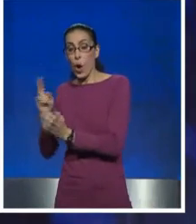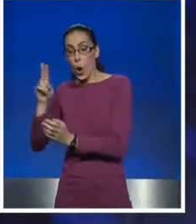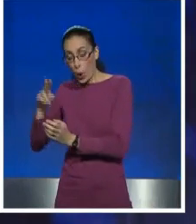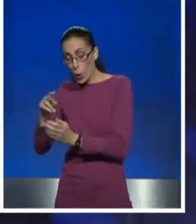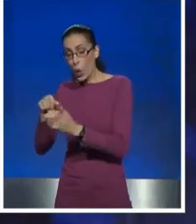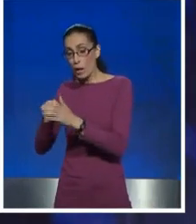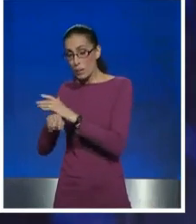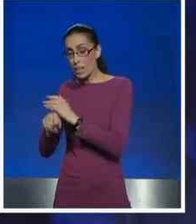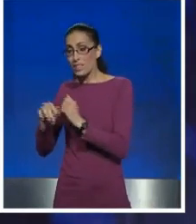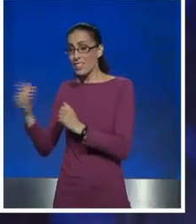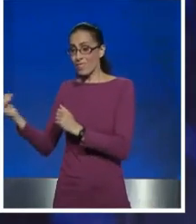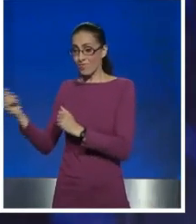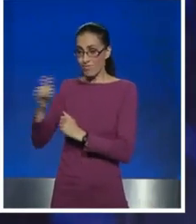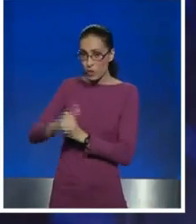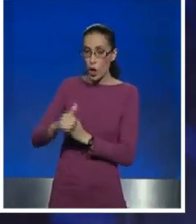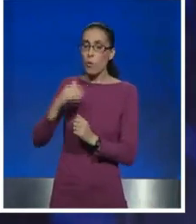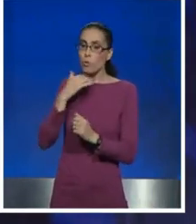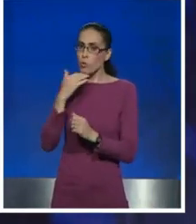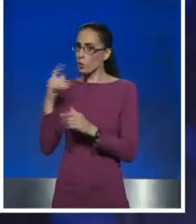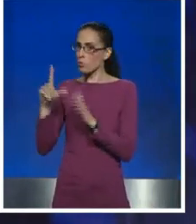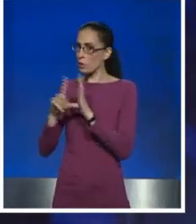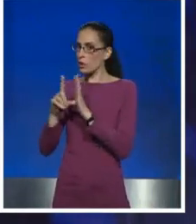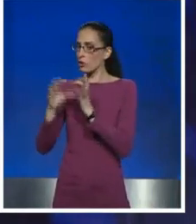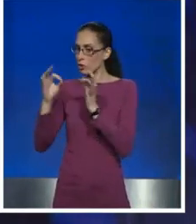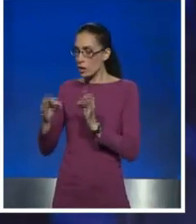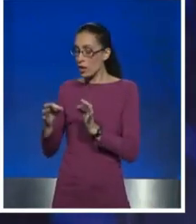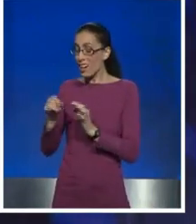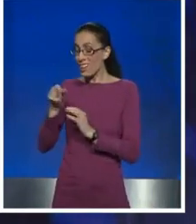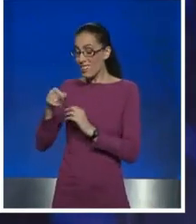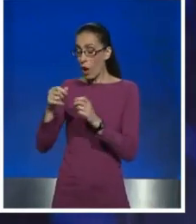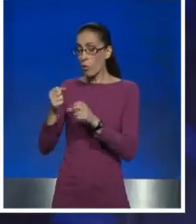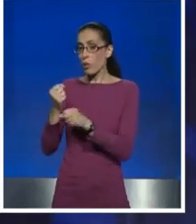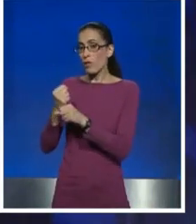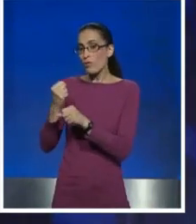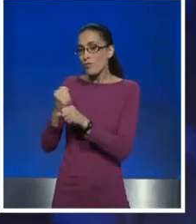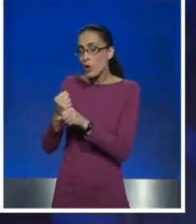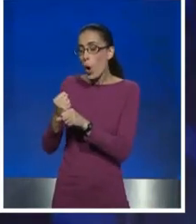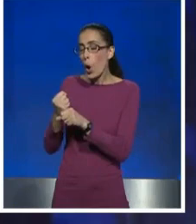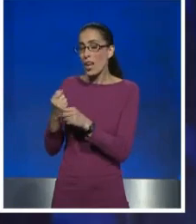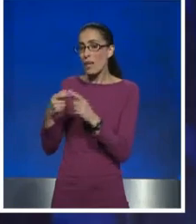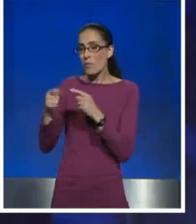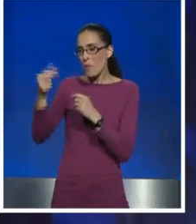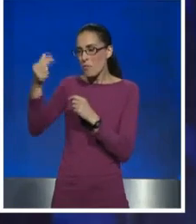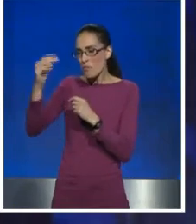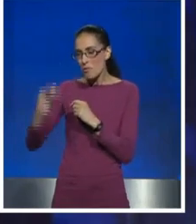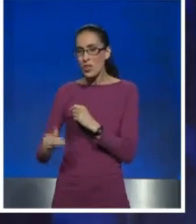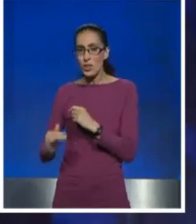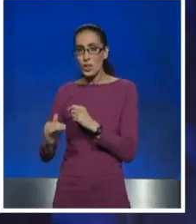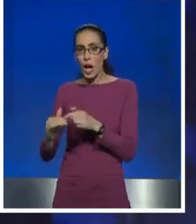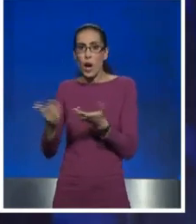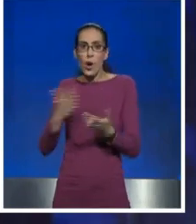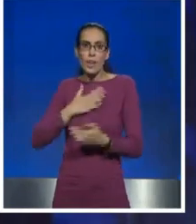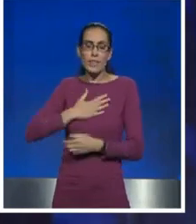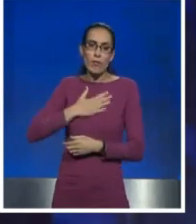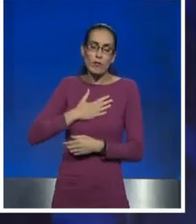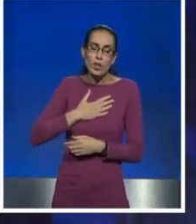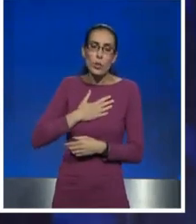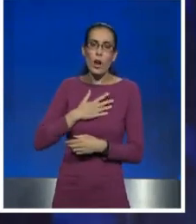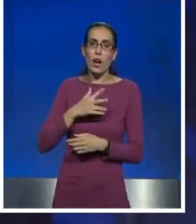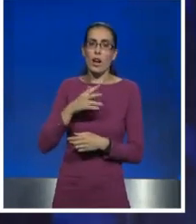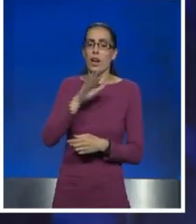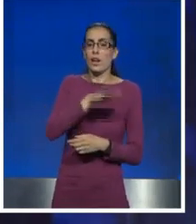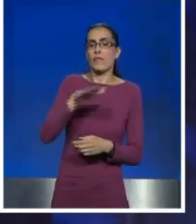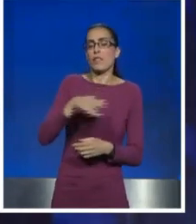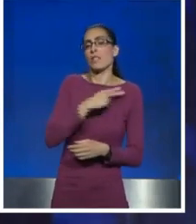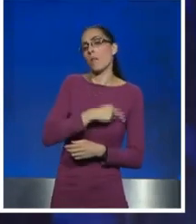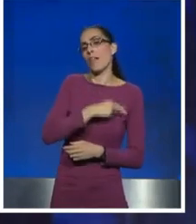jiġu sfruttati. Li minħabba fihom il-ħaddim Malti qed jitkisser, qed jitkissrulu l-valuri, qed